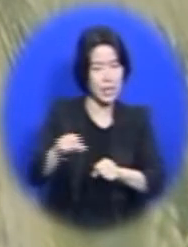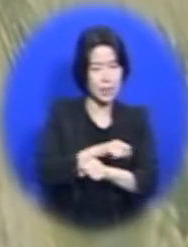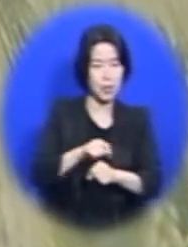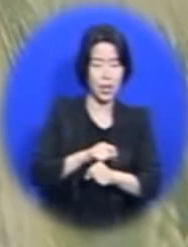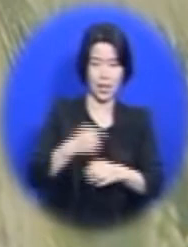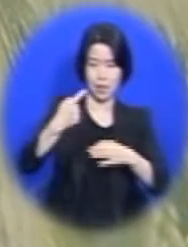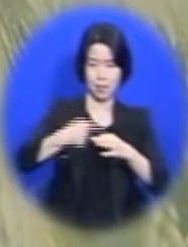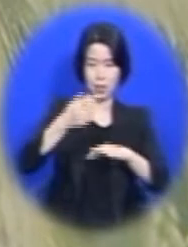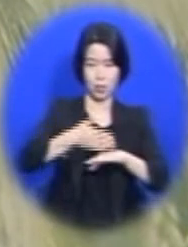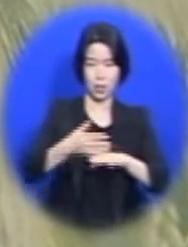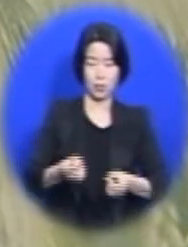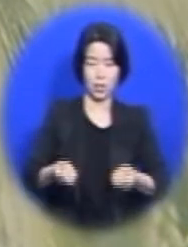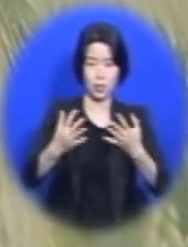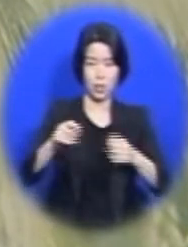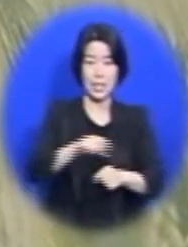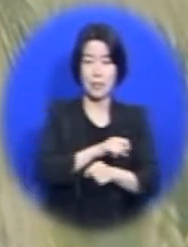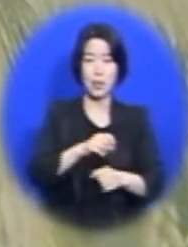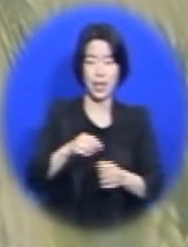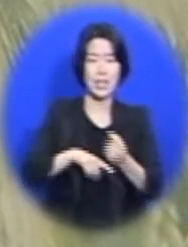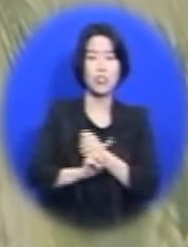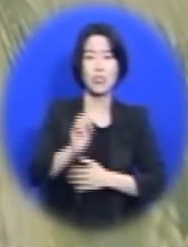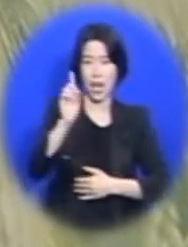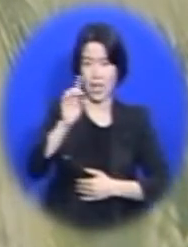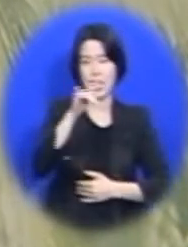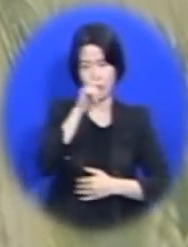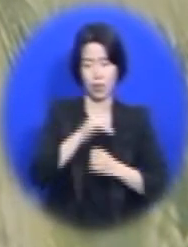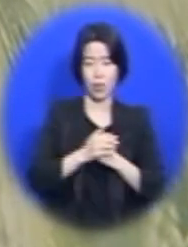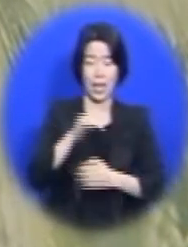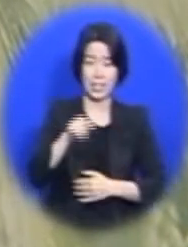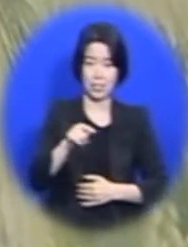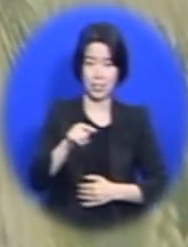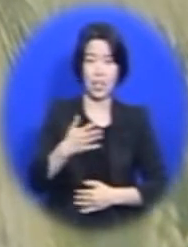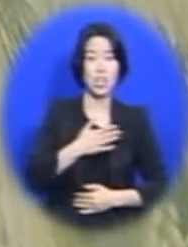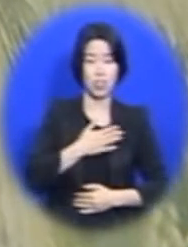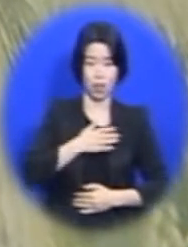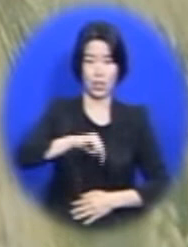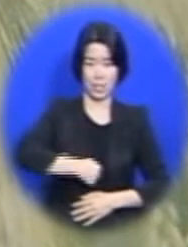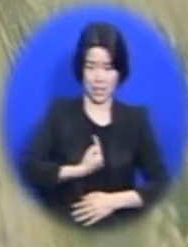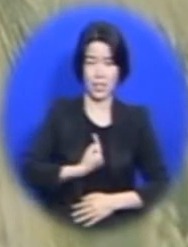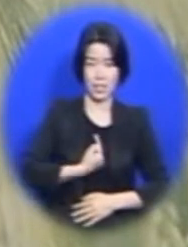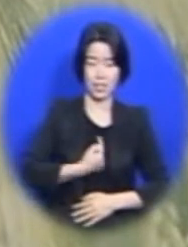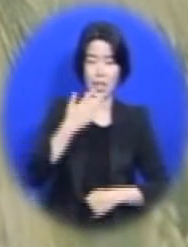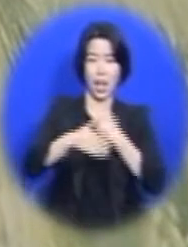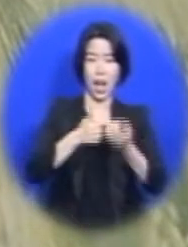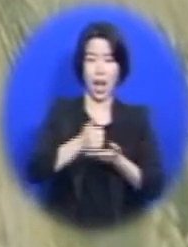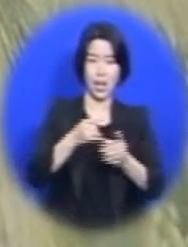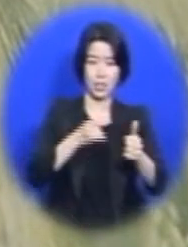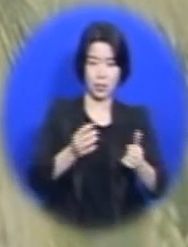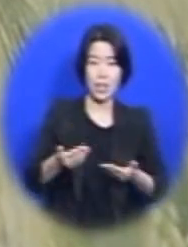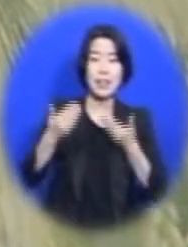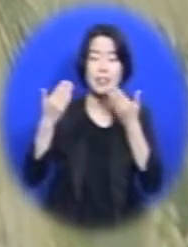맥주 감사주의일이 특별한 이유가 하나 있기는 합니다. 그것은 저 자신이 하나님께